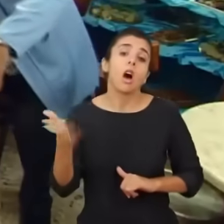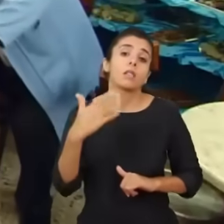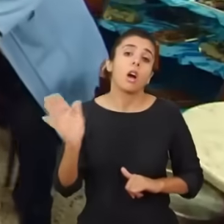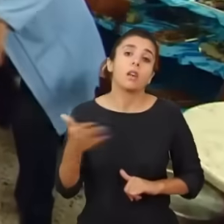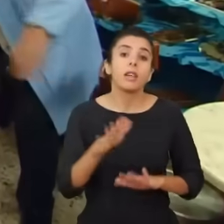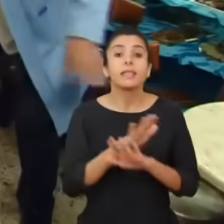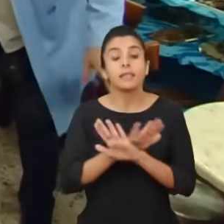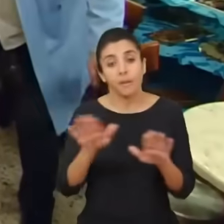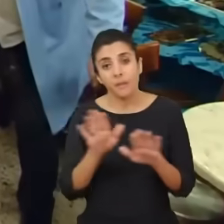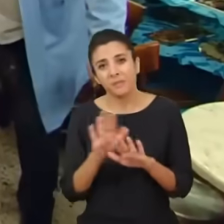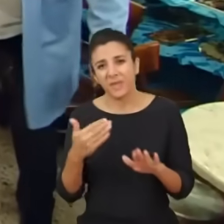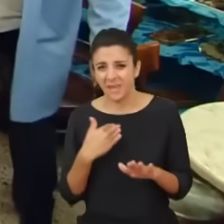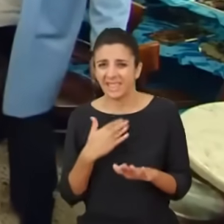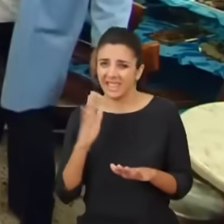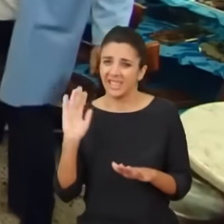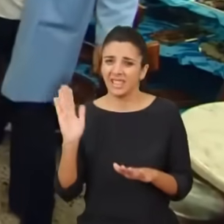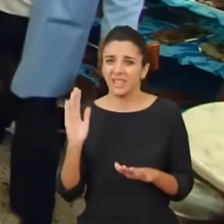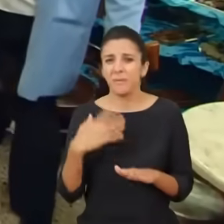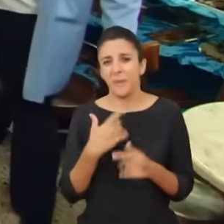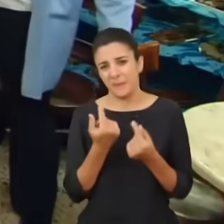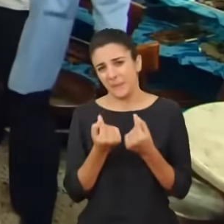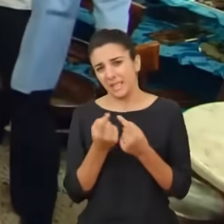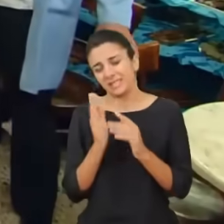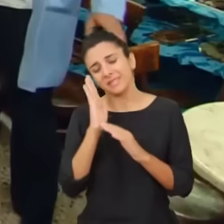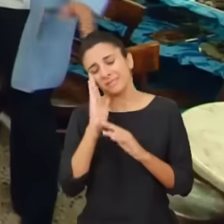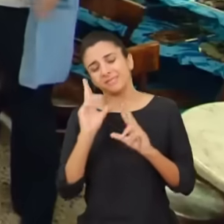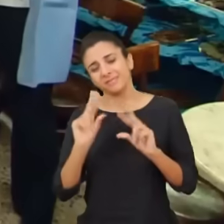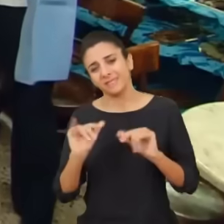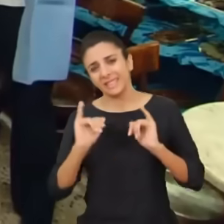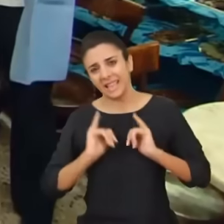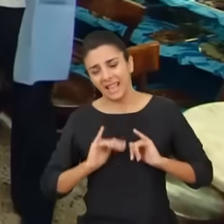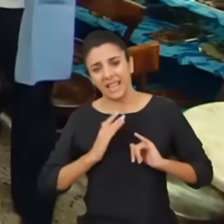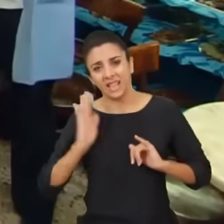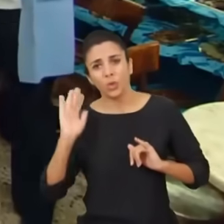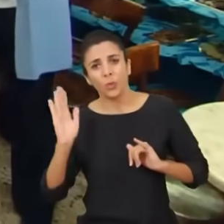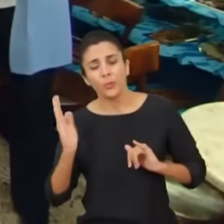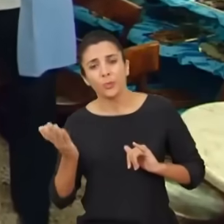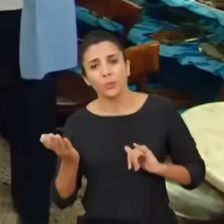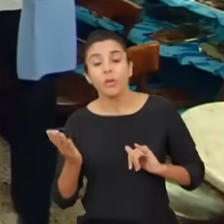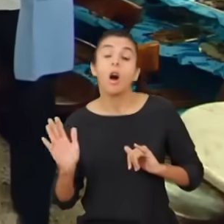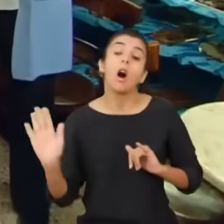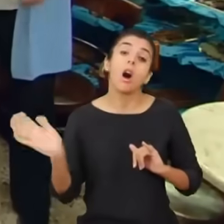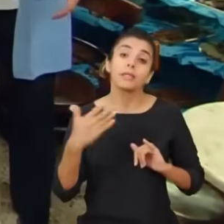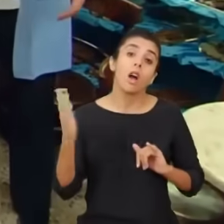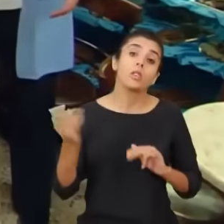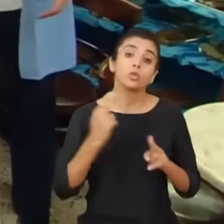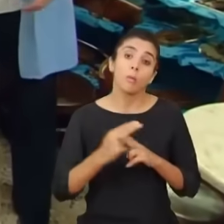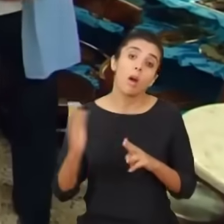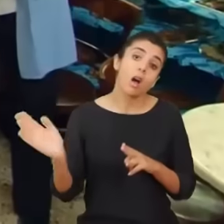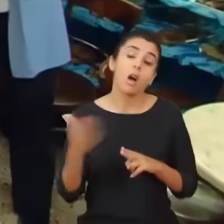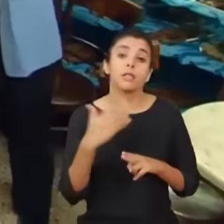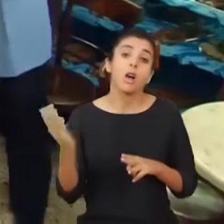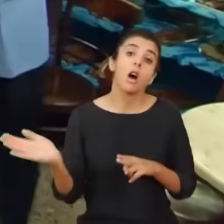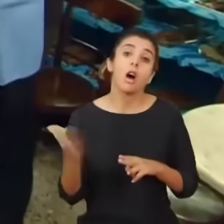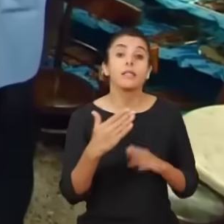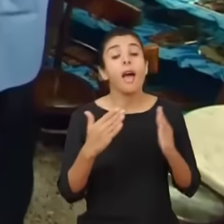Hadi. O zaman ben şey yapayım. Acık böyle yanlama şey yapıyor. Hadi bakalım. Hadi bakalım. Evli